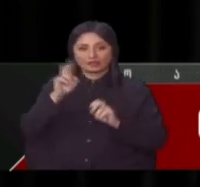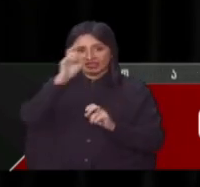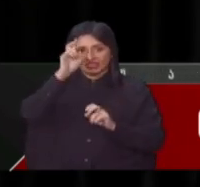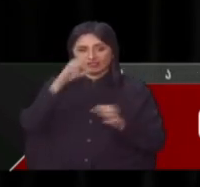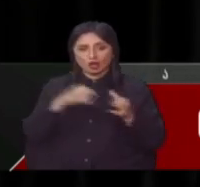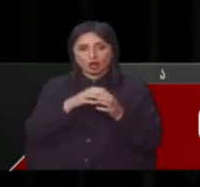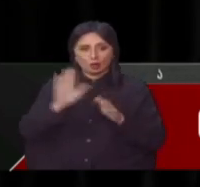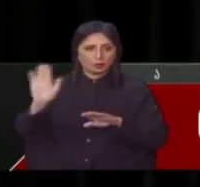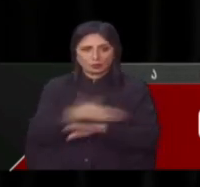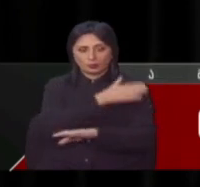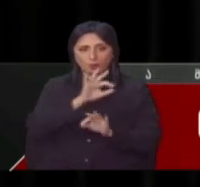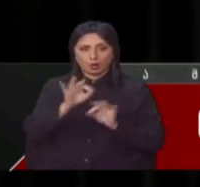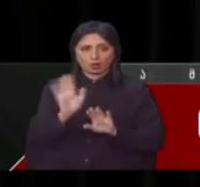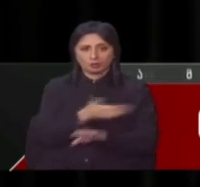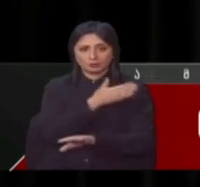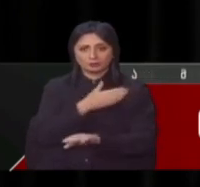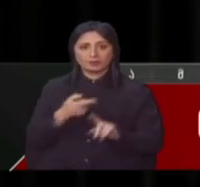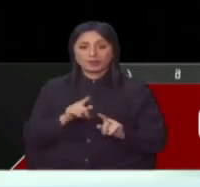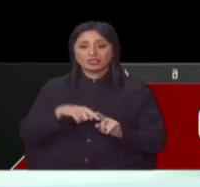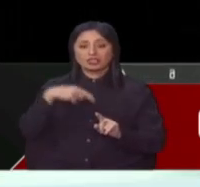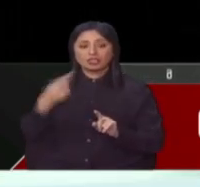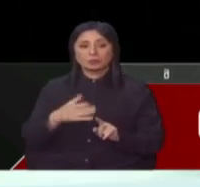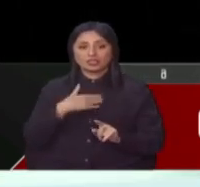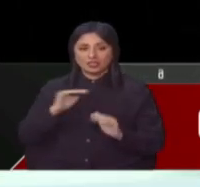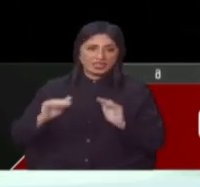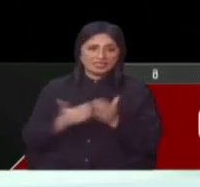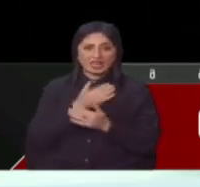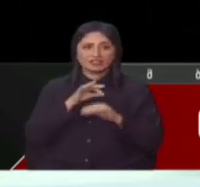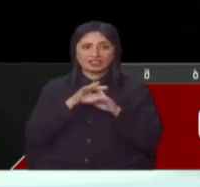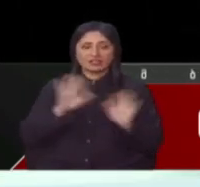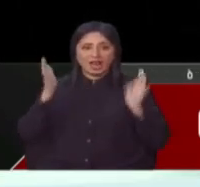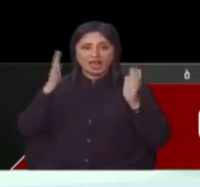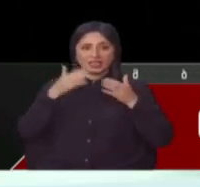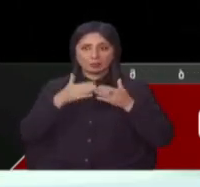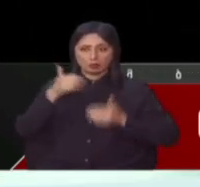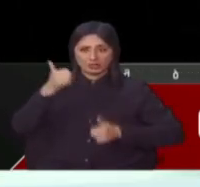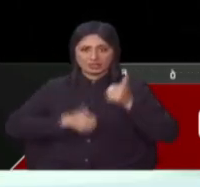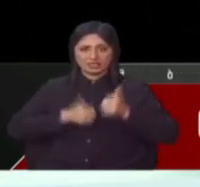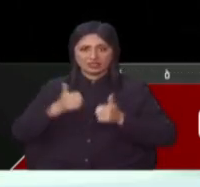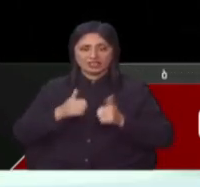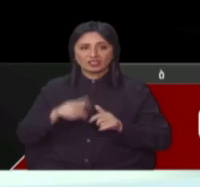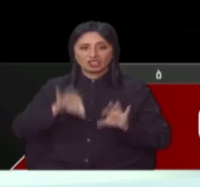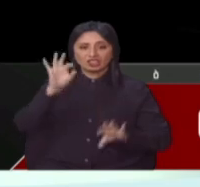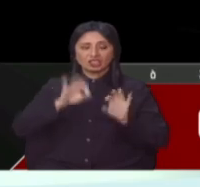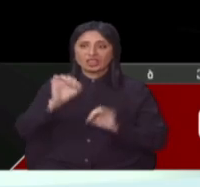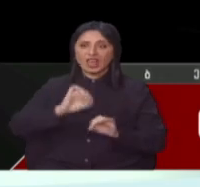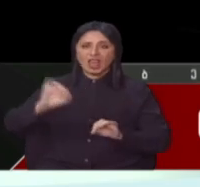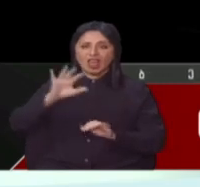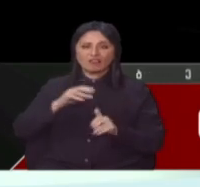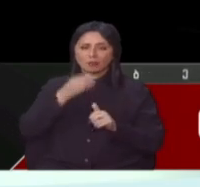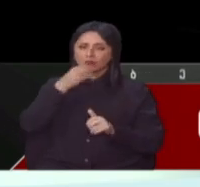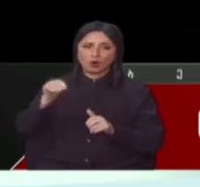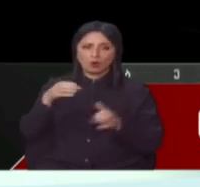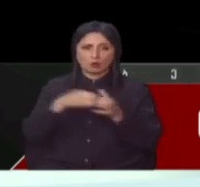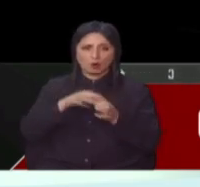სახელმწიფო კომპანიის ჩამოშორება პროექტიდან. Ამის შემდეგ ჩვენ ხელახლა ჩავატარებთ ანაკლიის პორტის ტენდერს, რათა შეერჩეს დასალური მაღალი რეპუტაციის